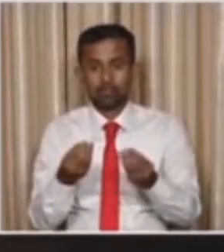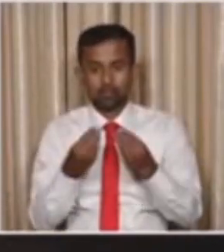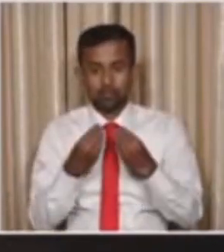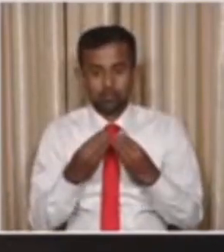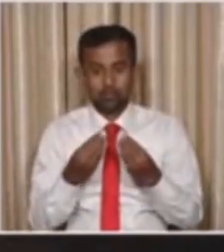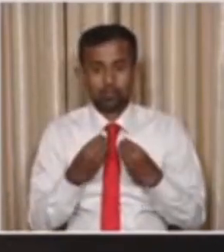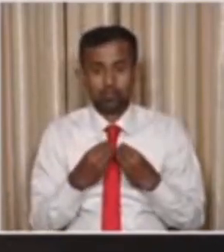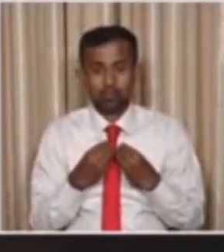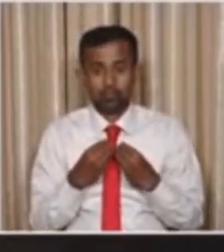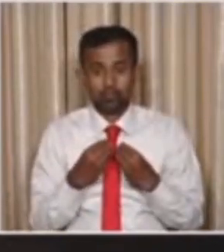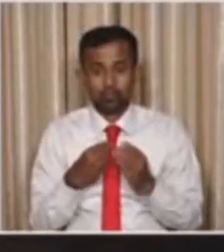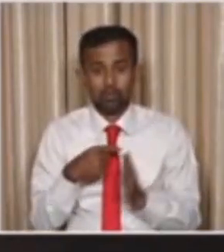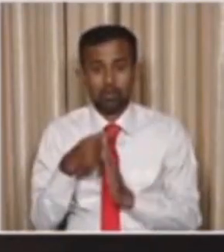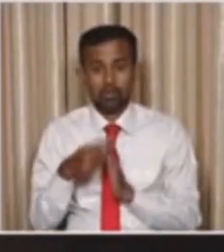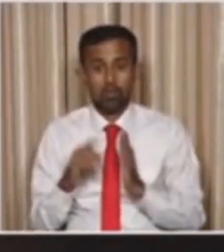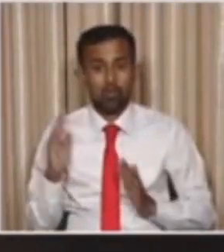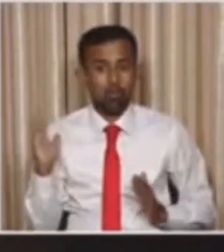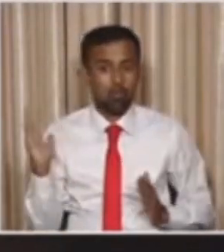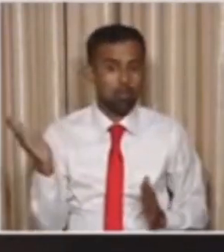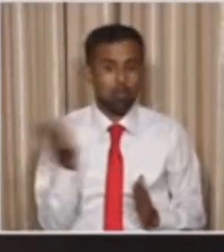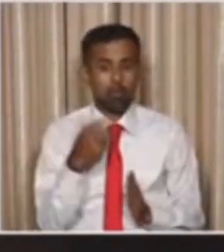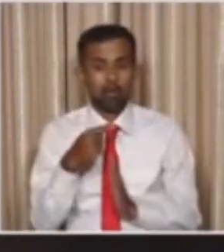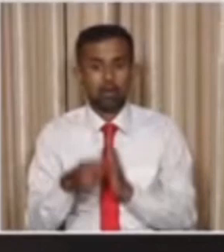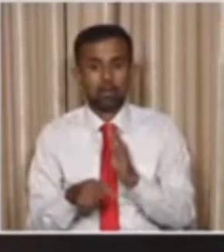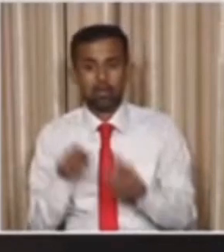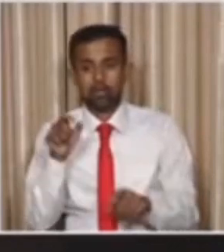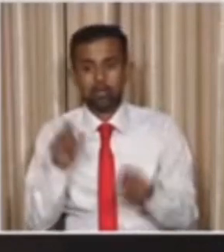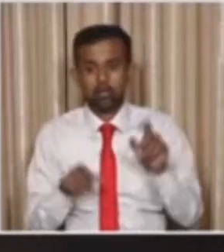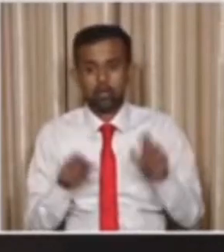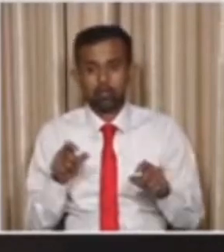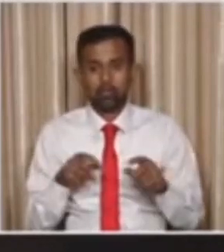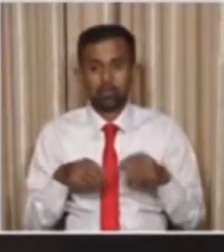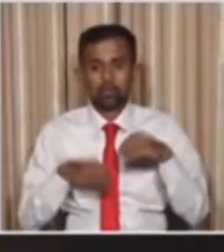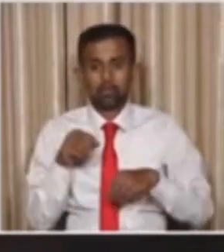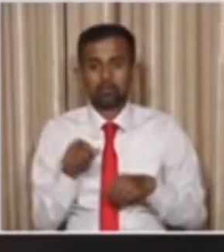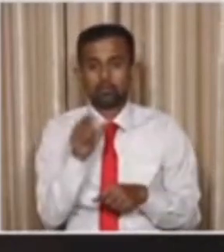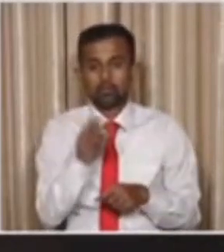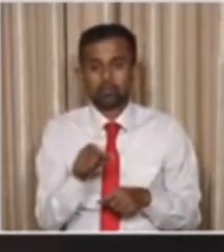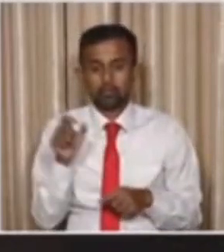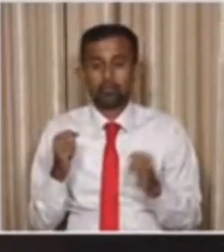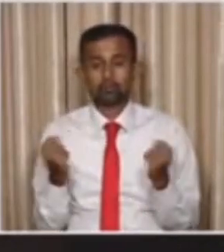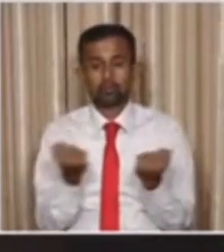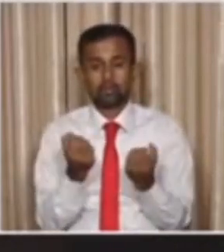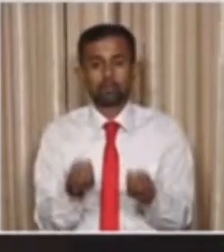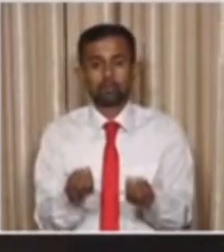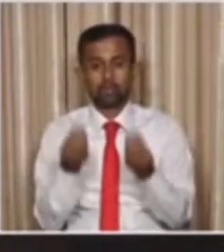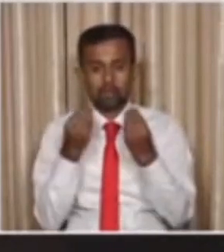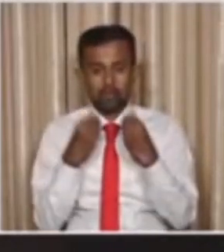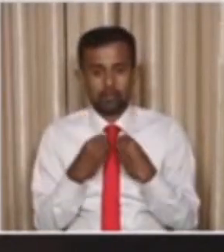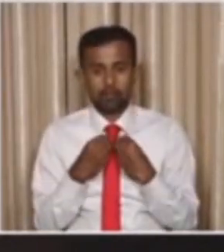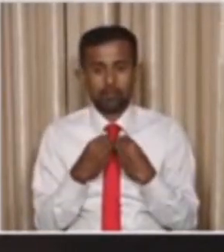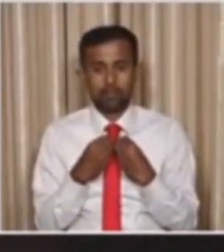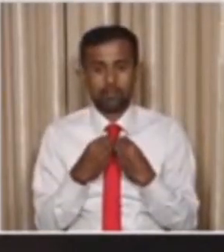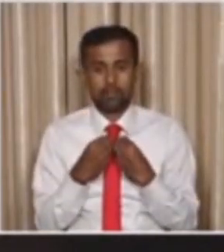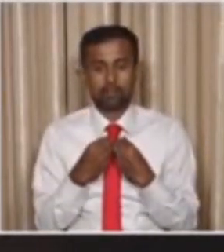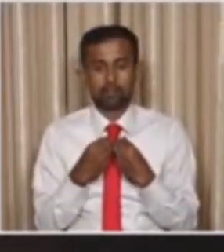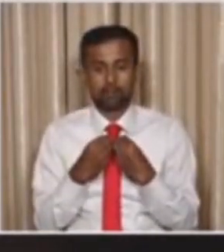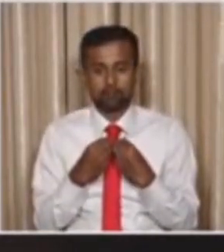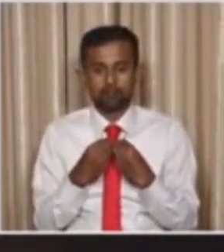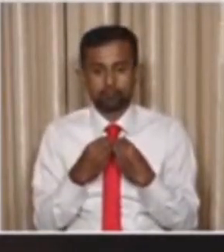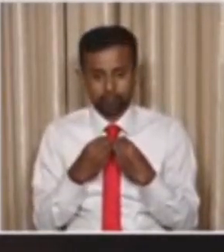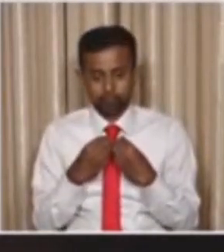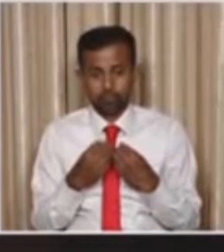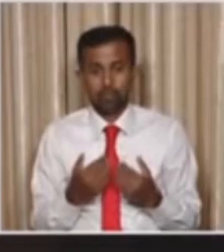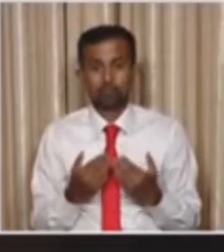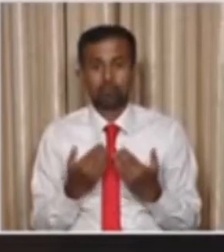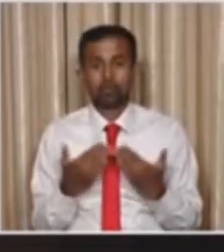දීපු මේ රටේ සියලුම ශ්‍රී ලාංකීය ප්‍රේක්ෂකයන්ට සහ දේශපාලන අධිකාරී මේකට හයිය දීපු ආදරණීය නායක සිල් දෙනාට ස්තුතිවන්ත වෙමි